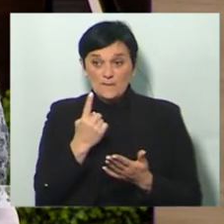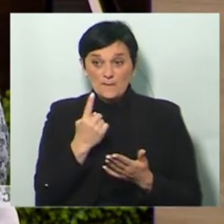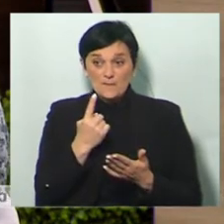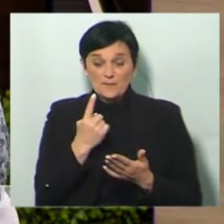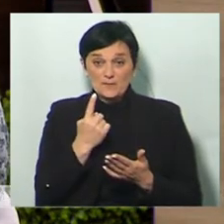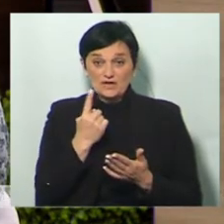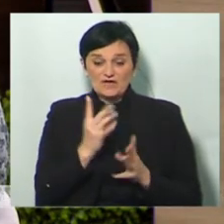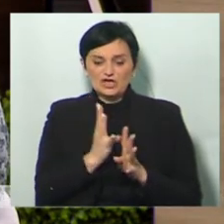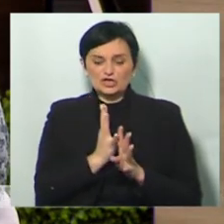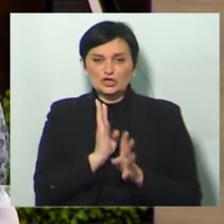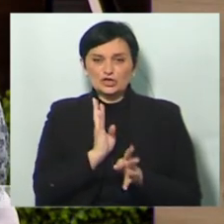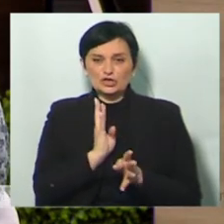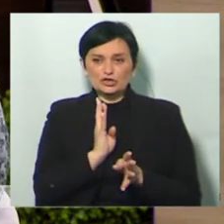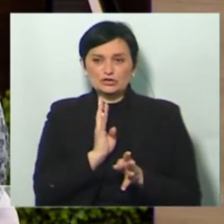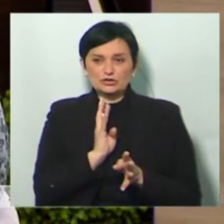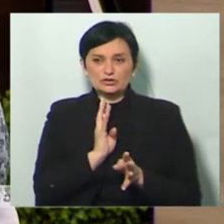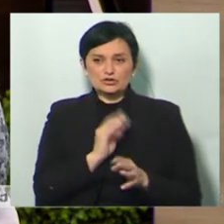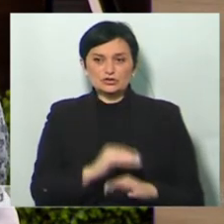era